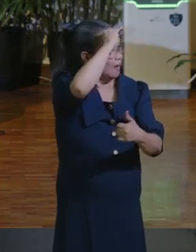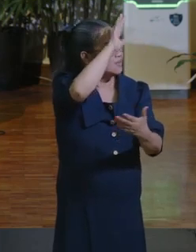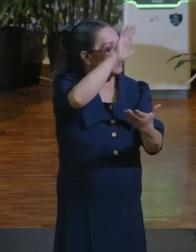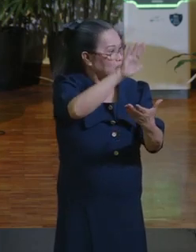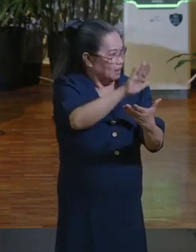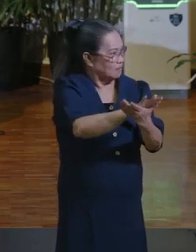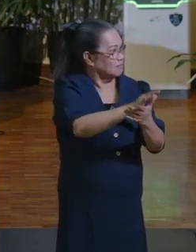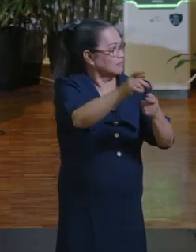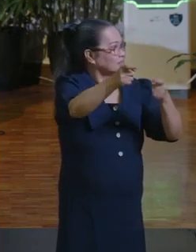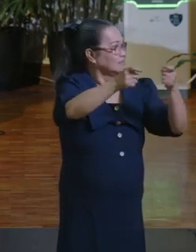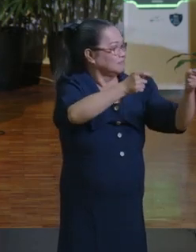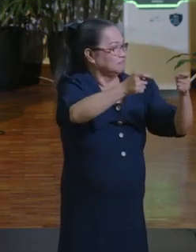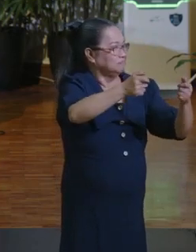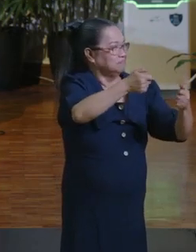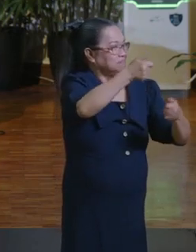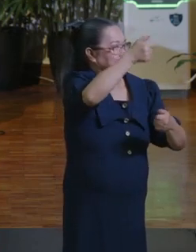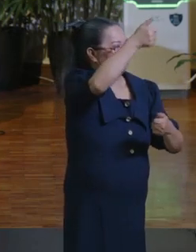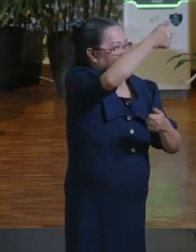sabihin nun?